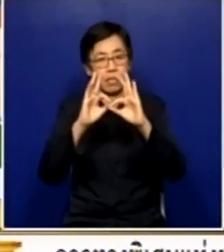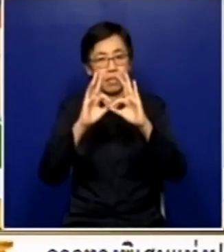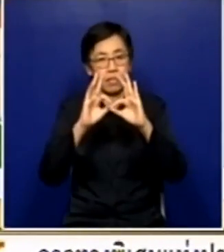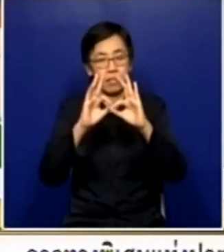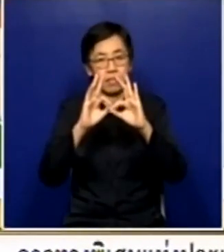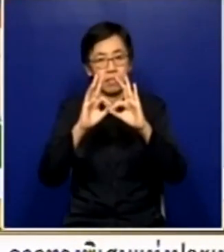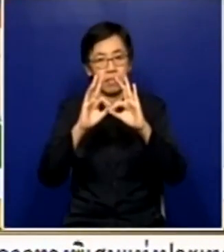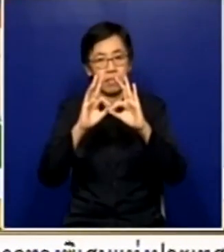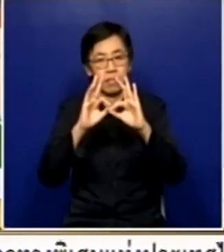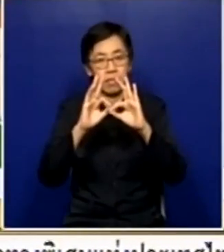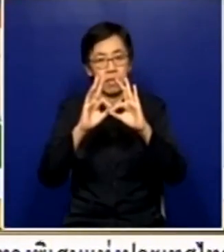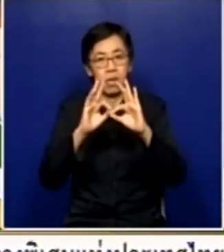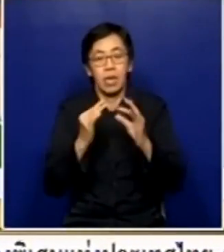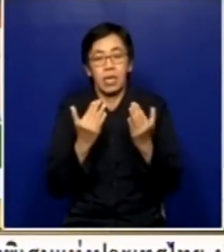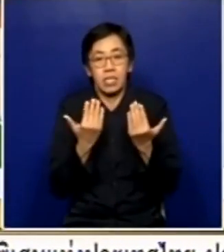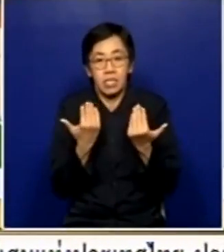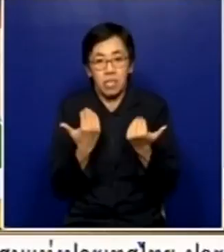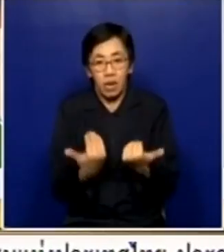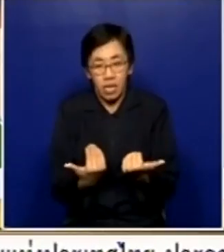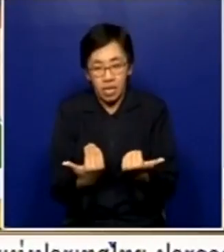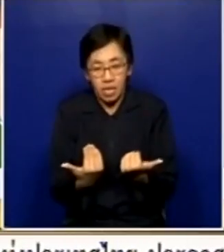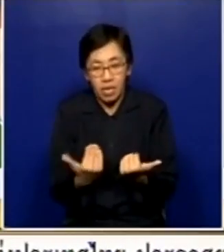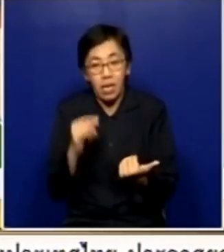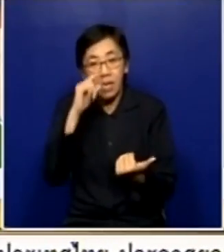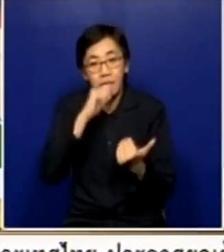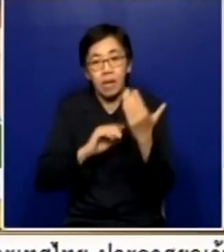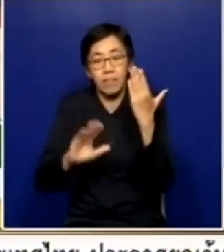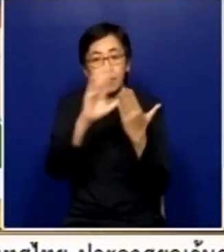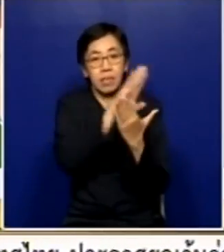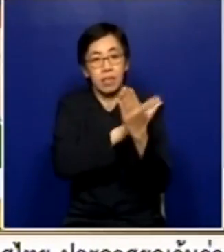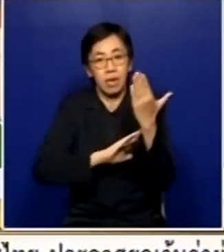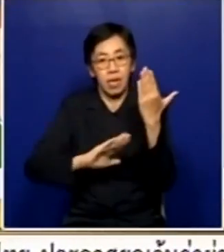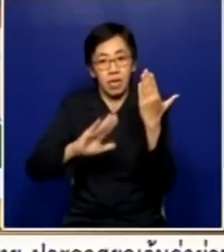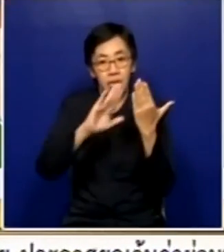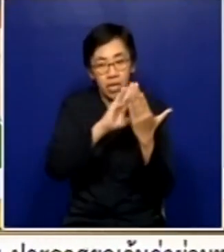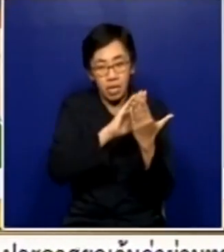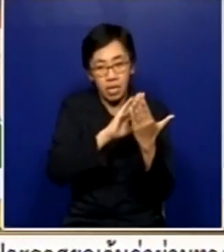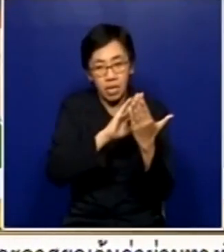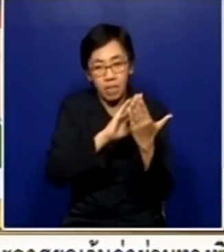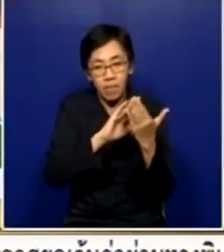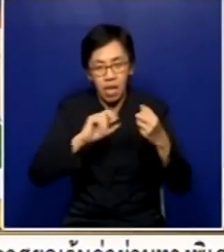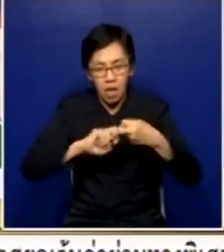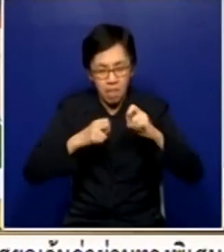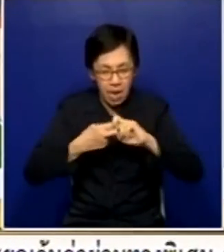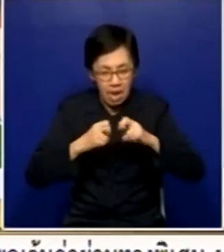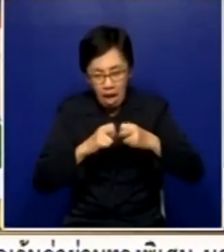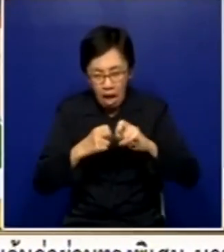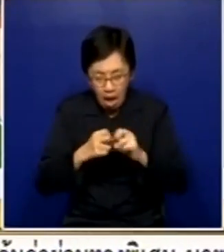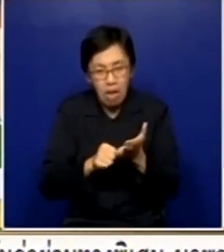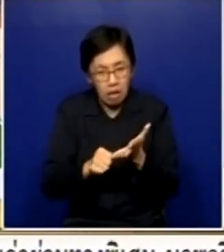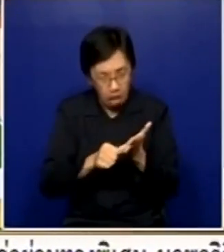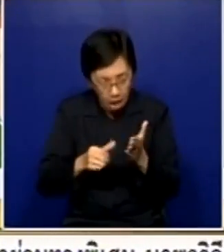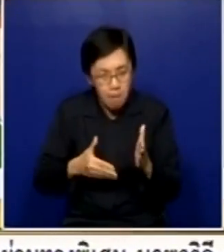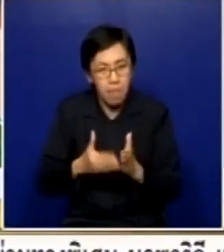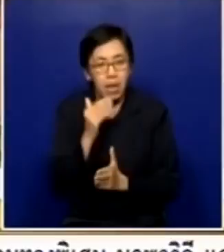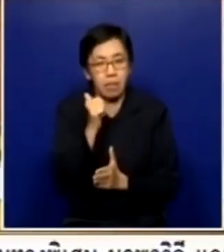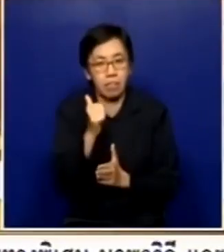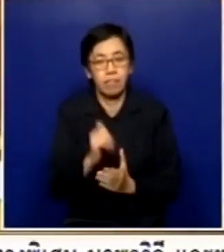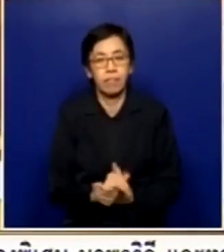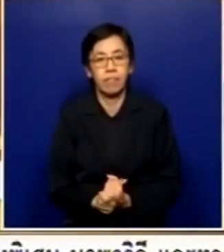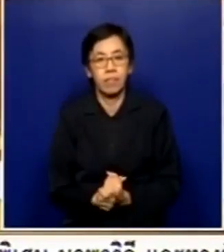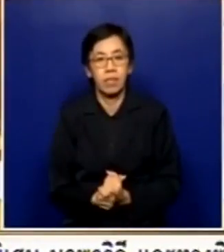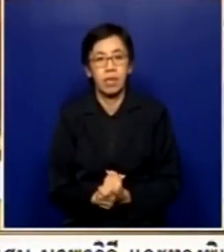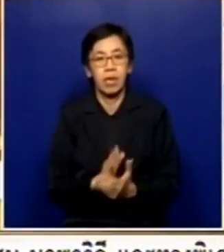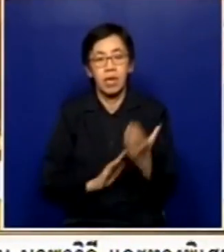ในขณะเอานิทานไปเขตไทยจะพ้นไม่ขวิดถ้าไปเจอไทย